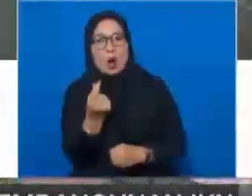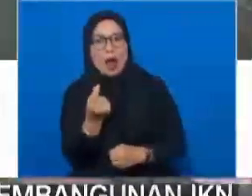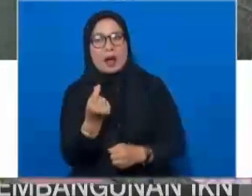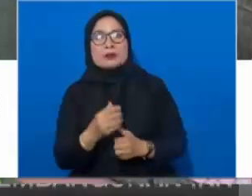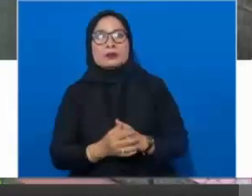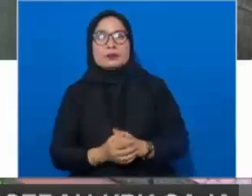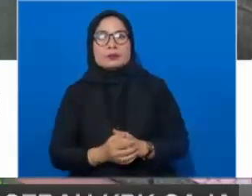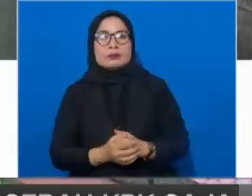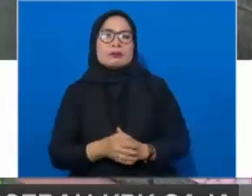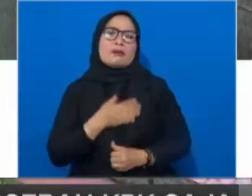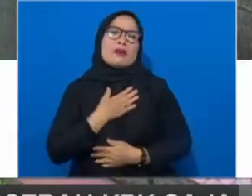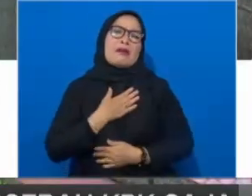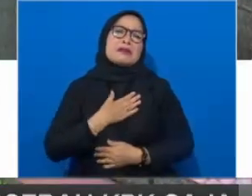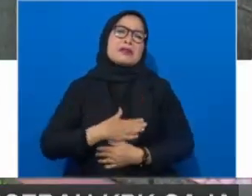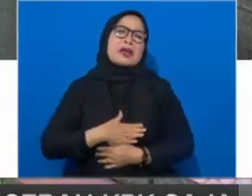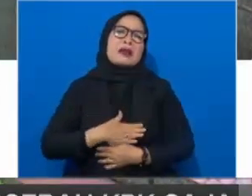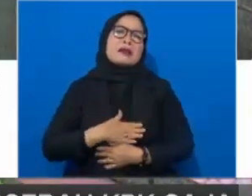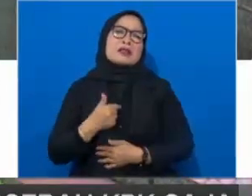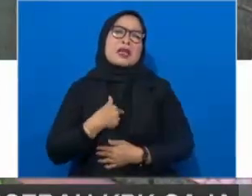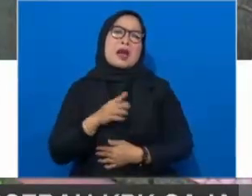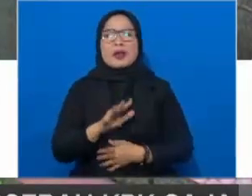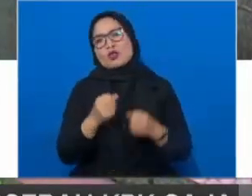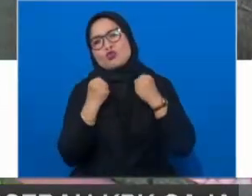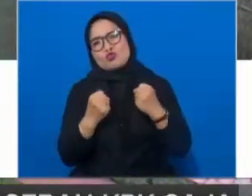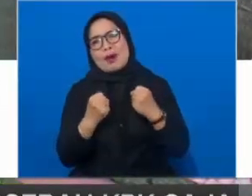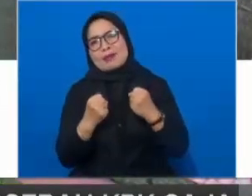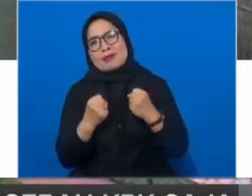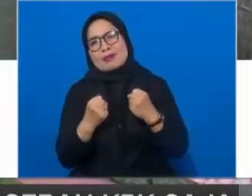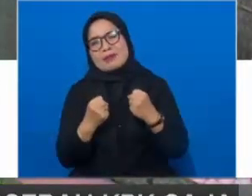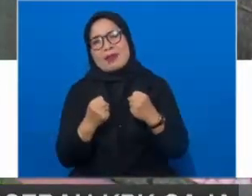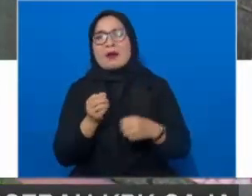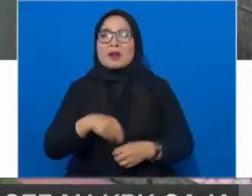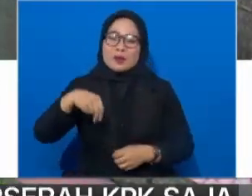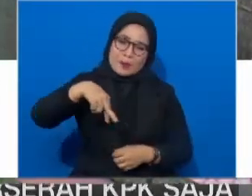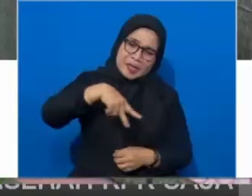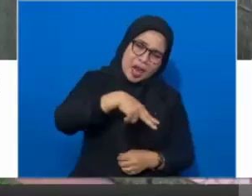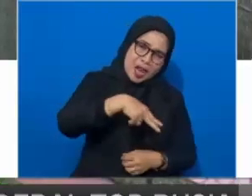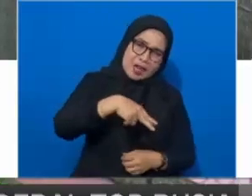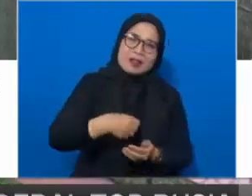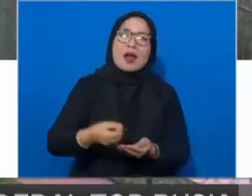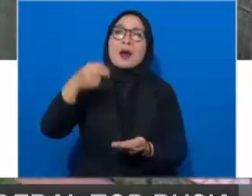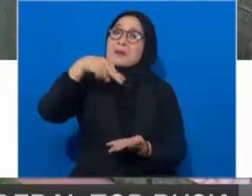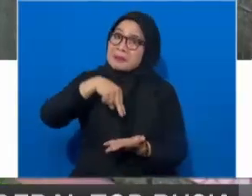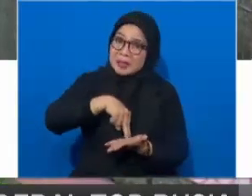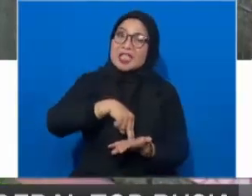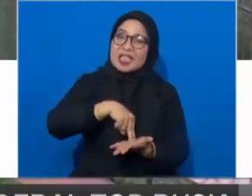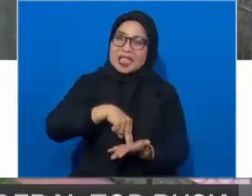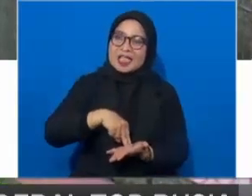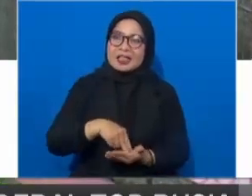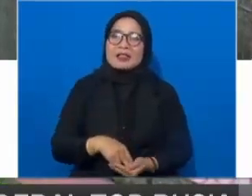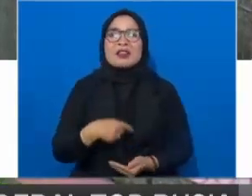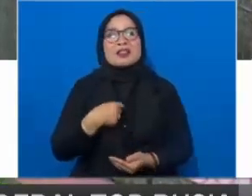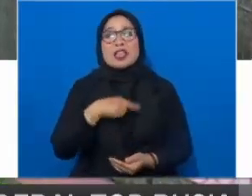Ya kasihan lah, kita kalau masih bisa kuat berjalan, masih bisa berdiri, gimana caranya kita mesti dapat